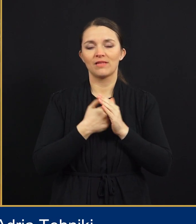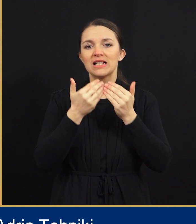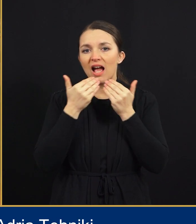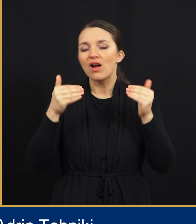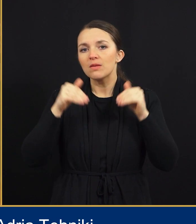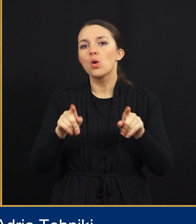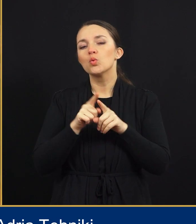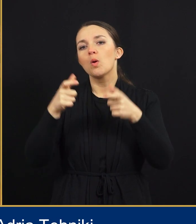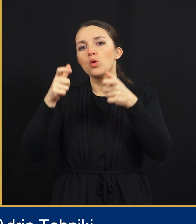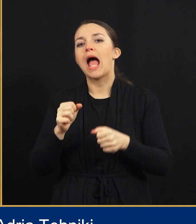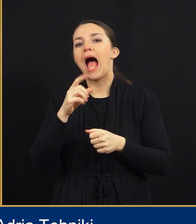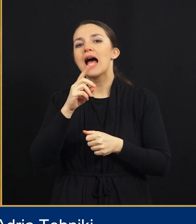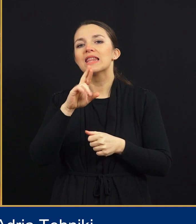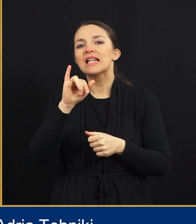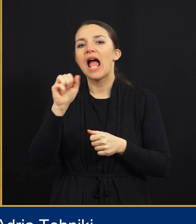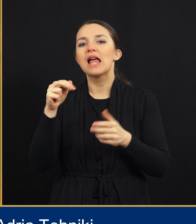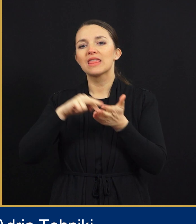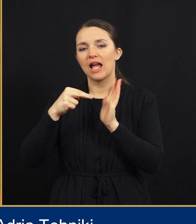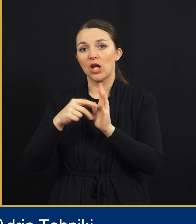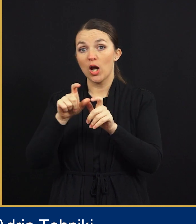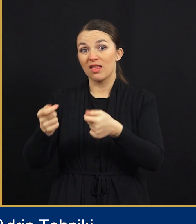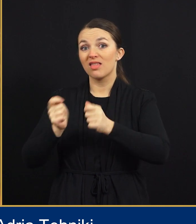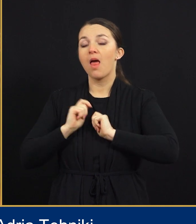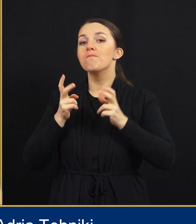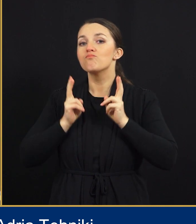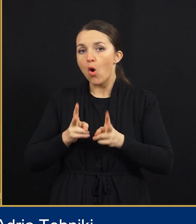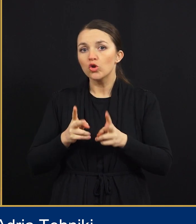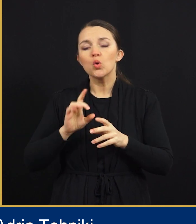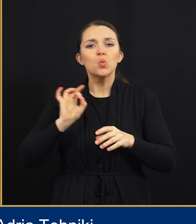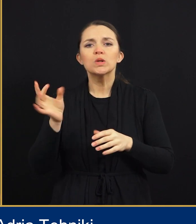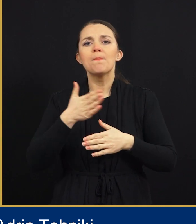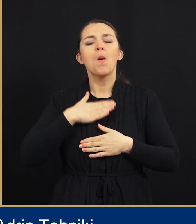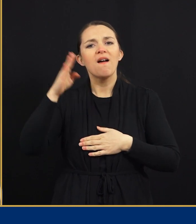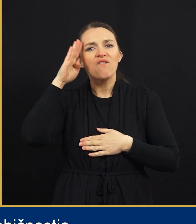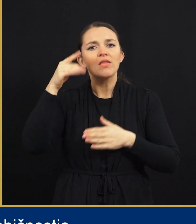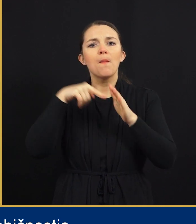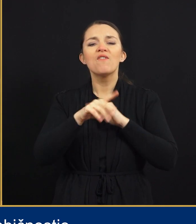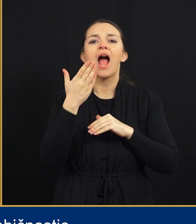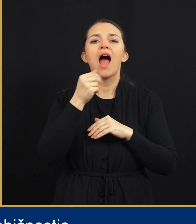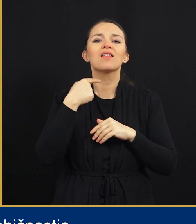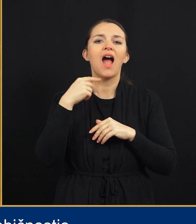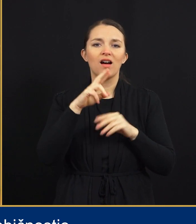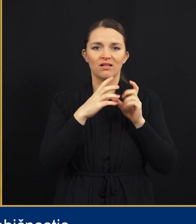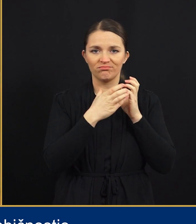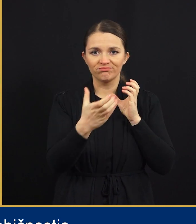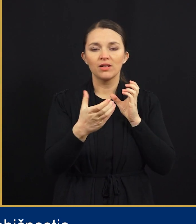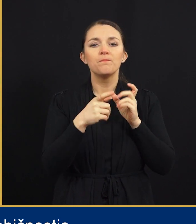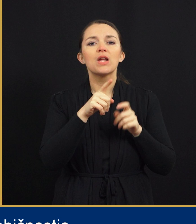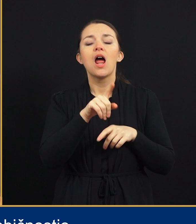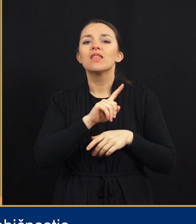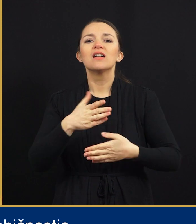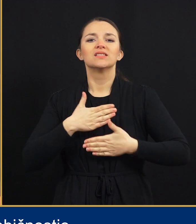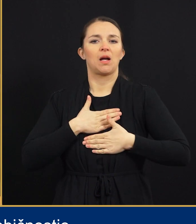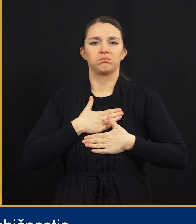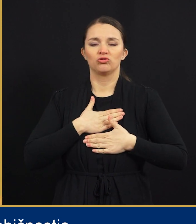Zahvaliti se moram tudi podjetju Adria Tehniki, ker mi je dala možnost, in vsem mojim fantom v hangarju, ki so za svojo